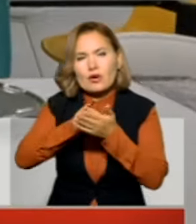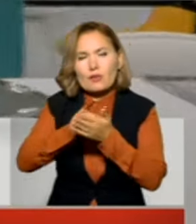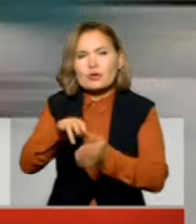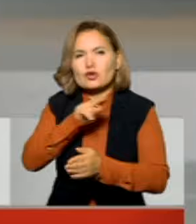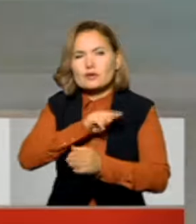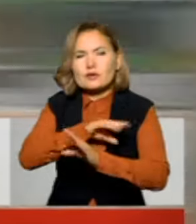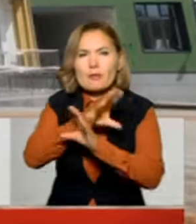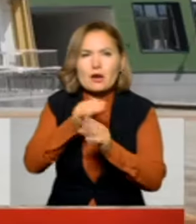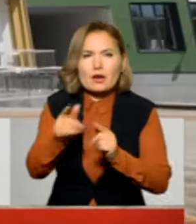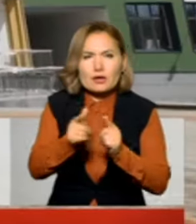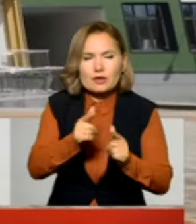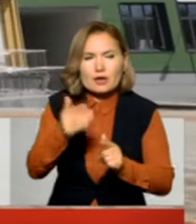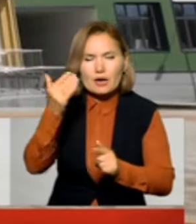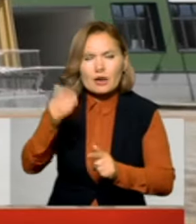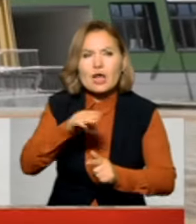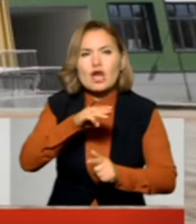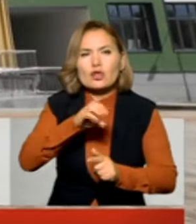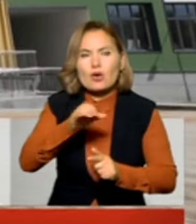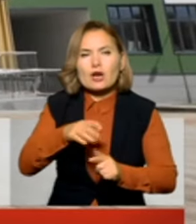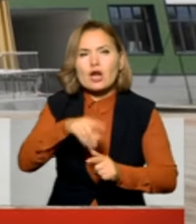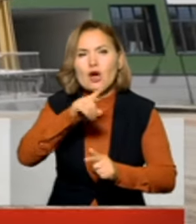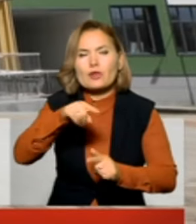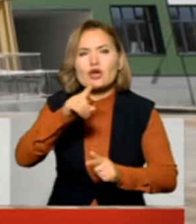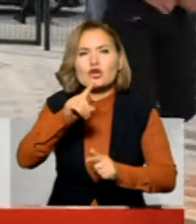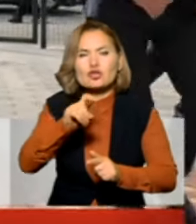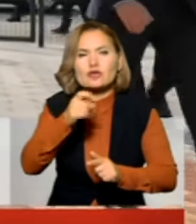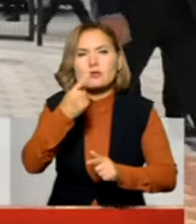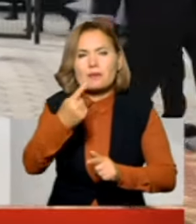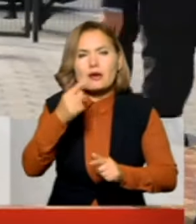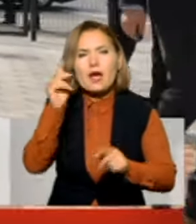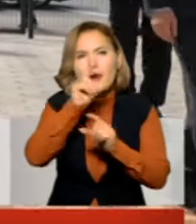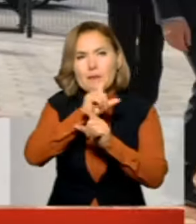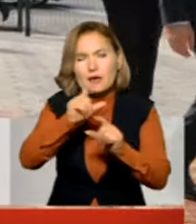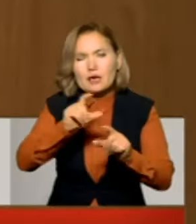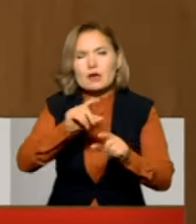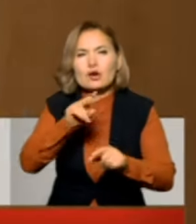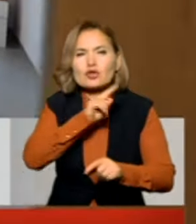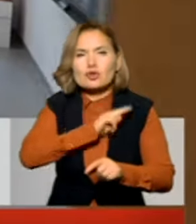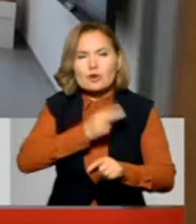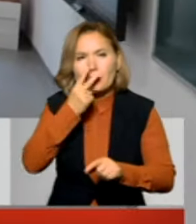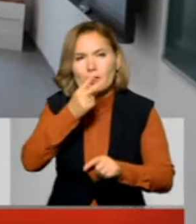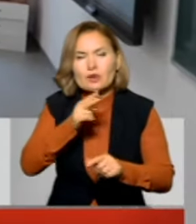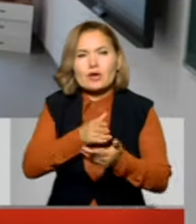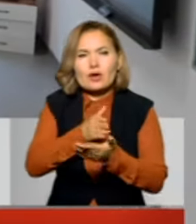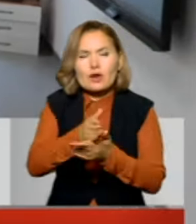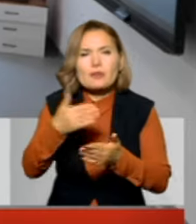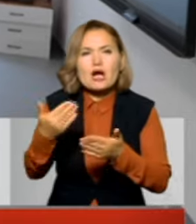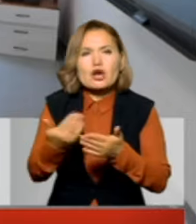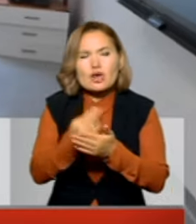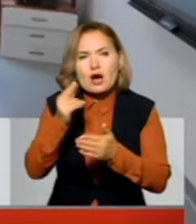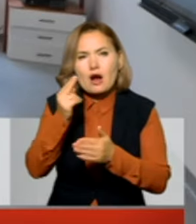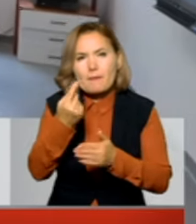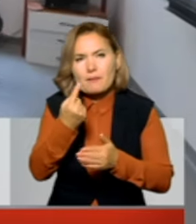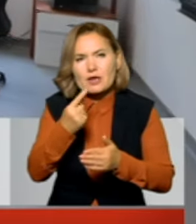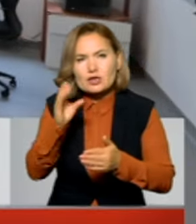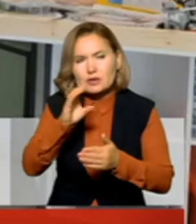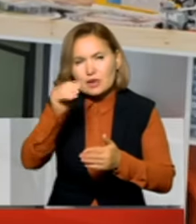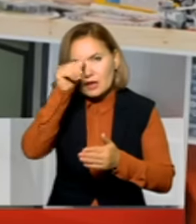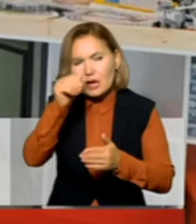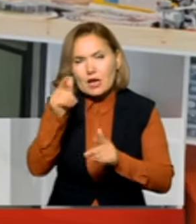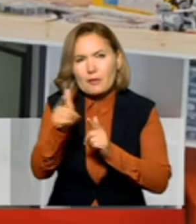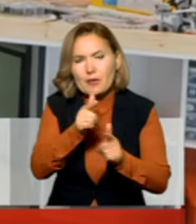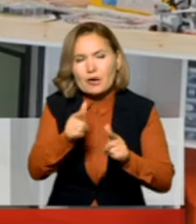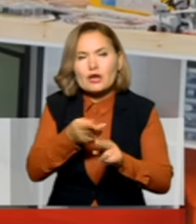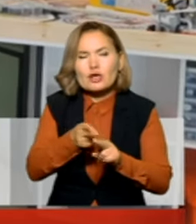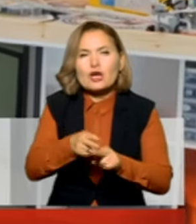жүргізіліп жатыр. Қасым-Жомарт Тоқаев нөмірі 101-ші мектептің де жай-күйімен танысты. Білім ордасында жаңа оқу жылынан бастап 4000 оқушы